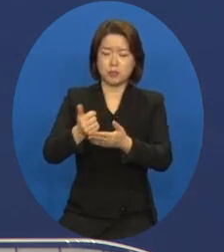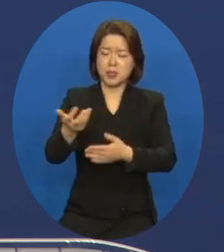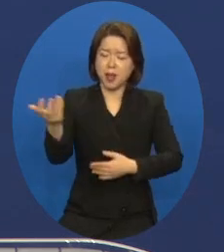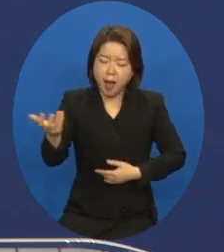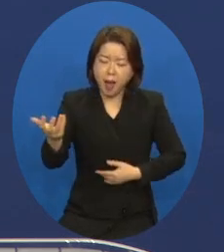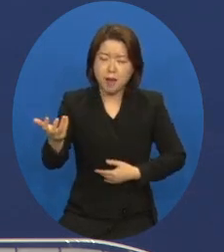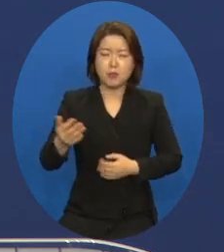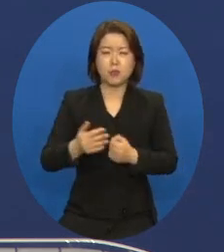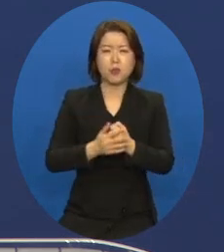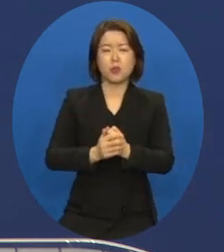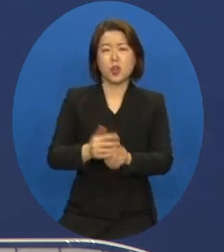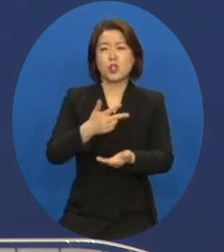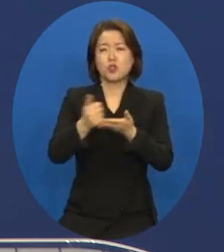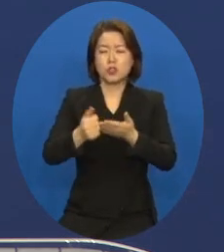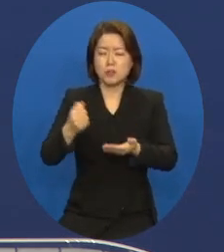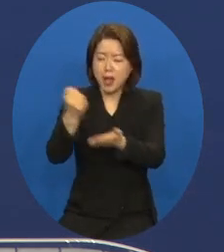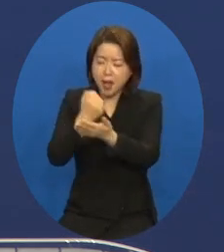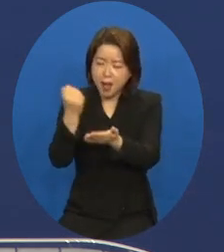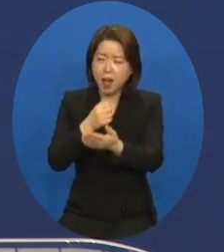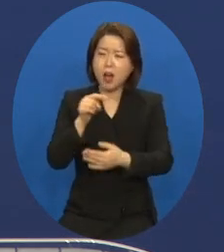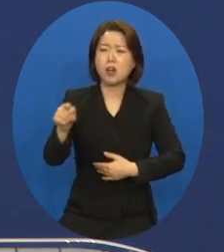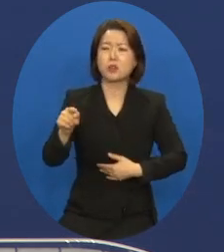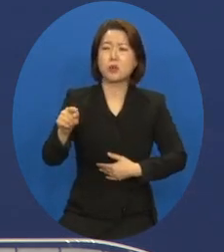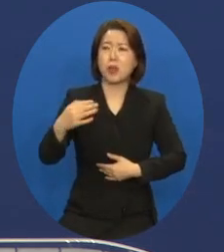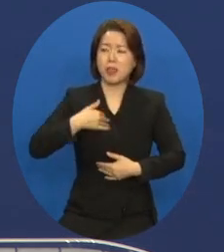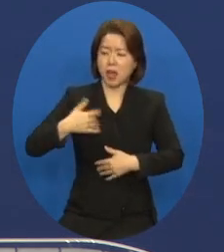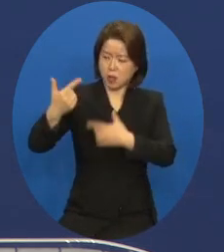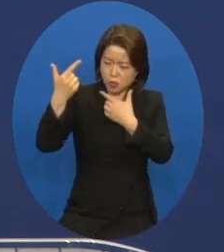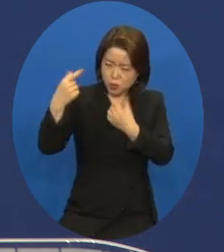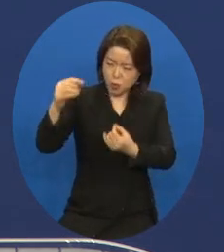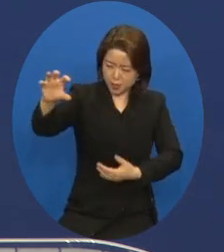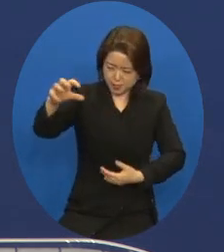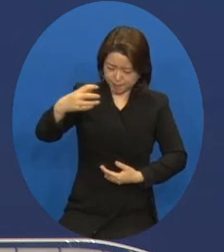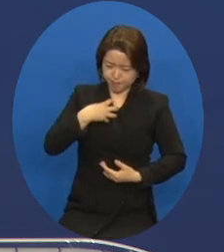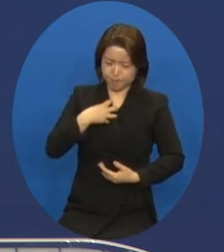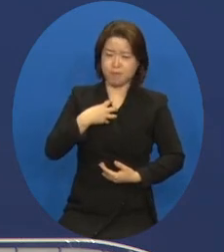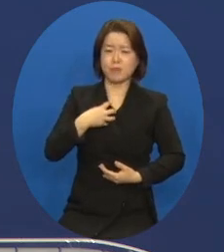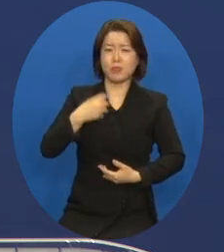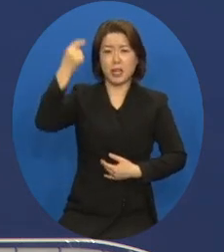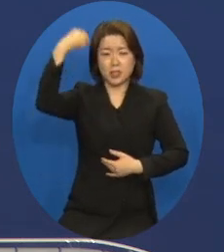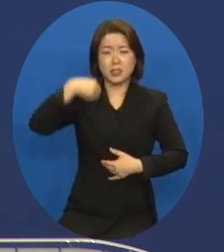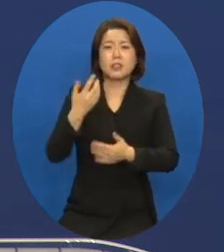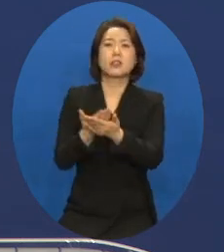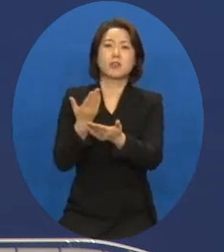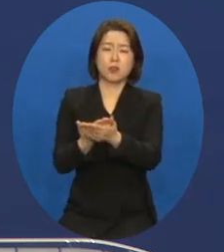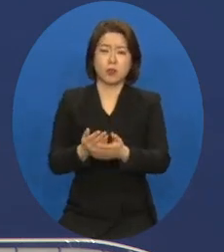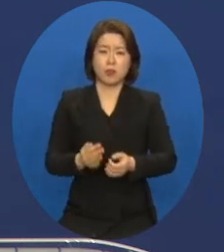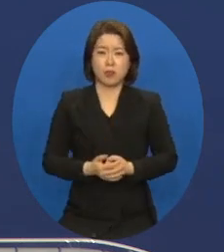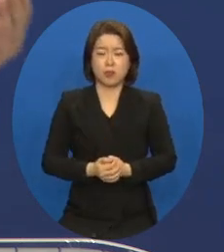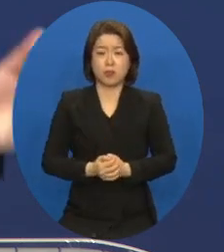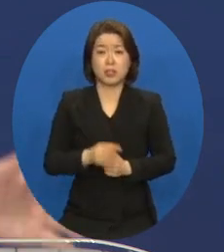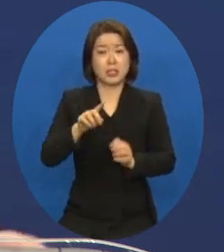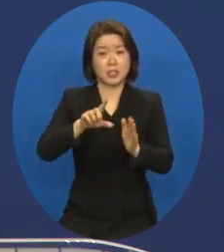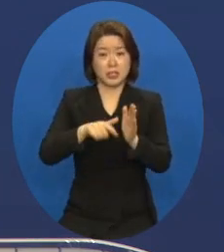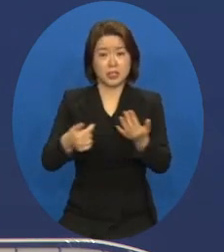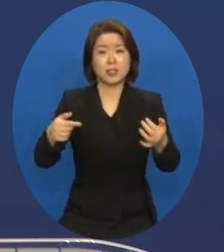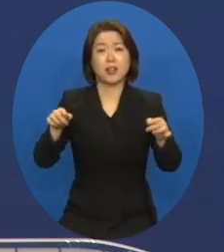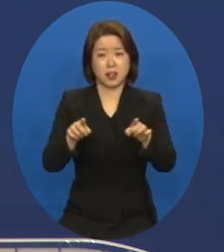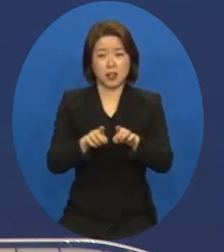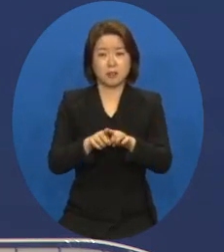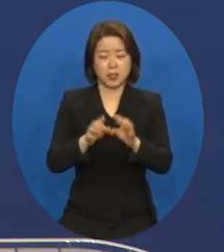주님의 정말 안타까워 하는 것이 내게도 그렇게 느껴지게 해주세요 이 시간에 우리 같이